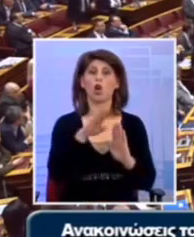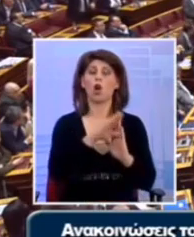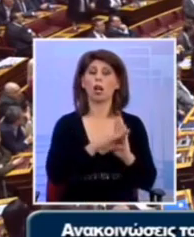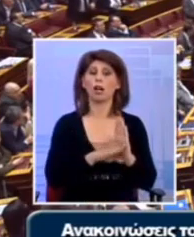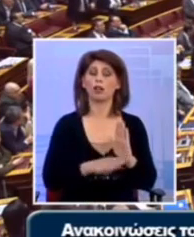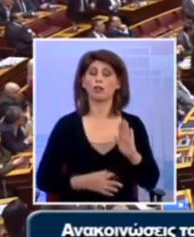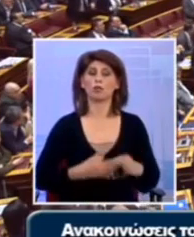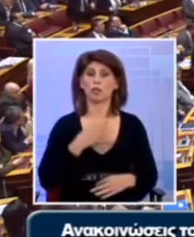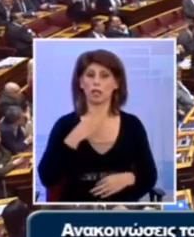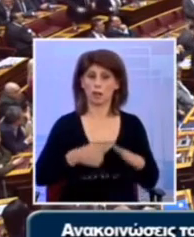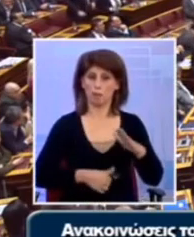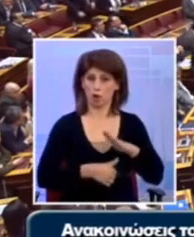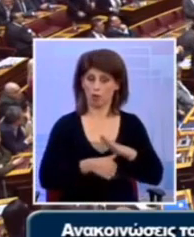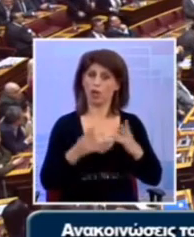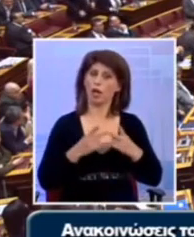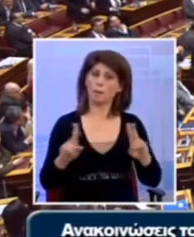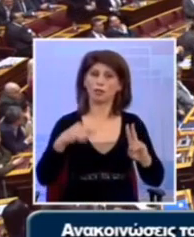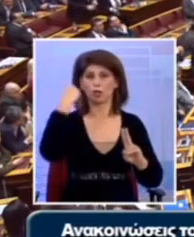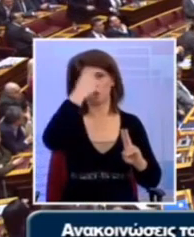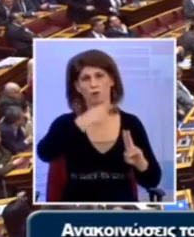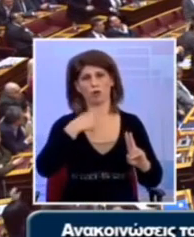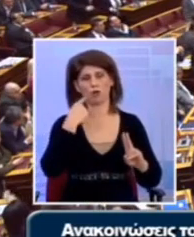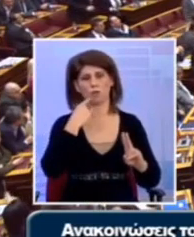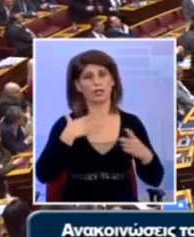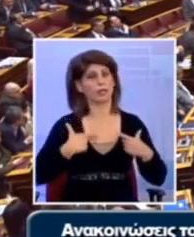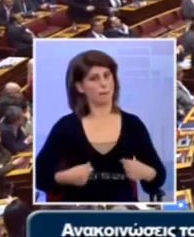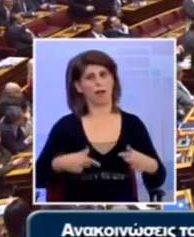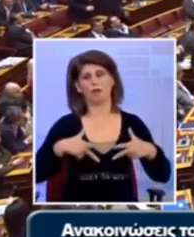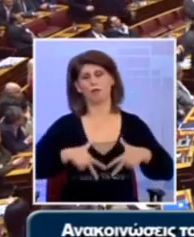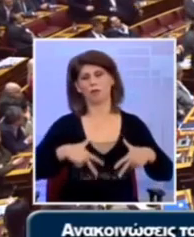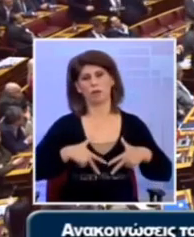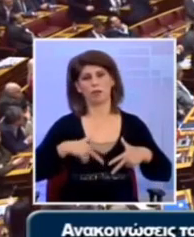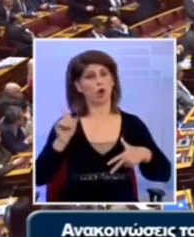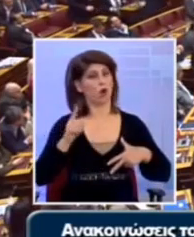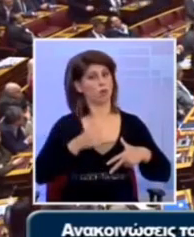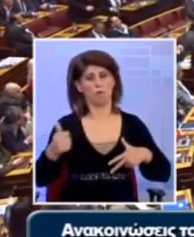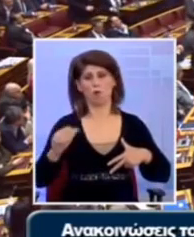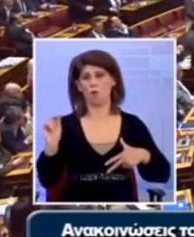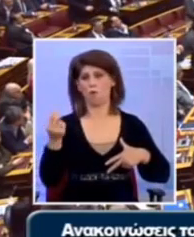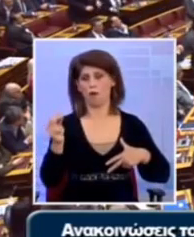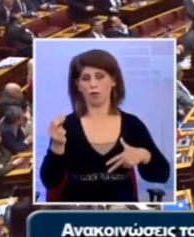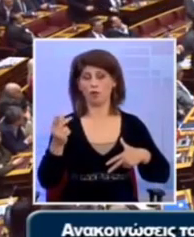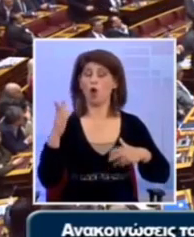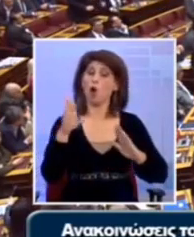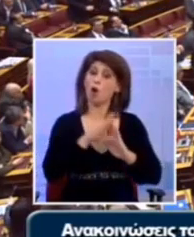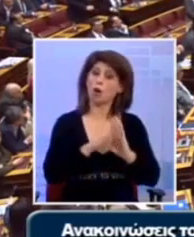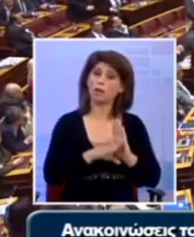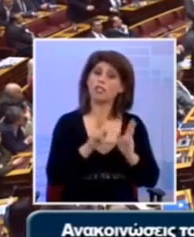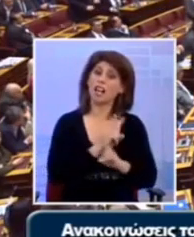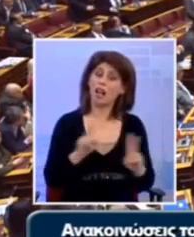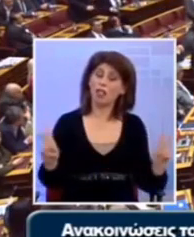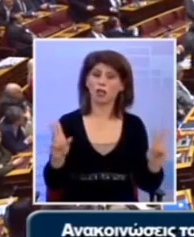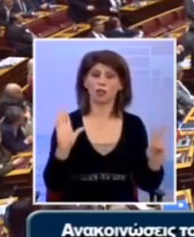ο κανονισμός κύριε Πρόεδρε επιτρέπει επί του προσωπικού και στα μέλη της κυβέρνησης, όχι μόνο στους βουλευτές. Ο κανονισμός είναι